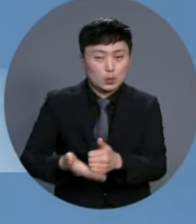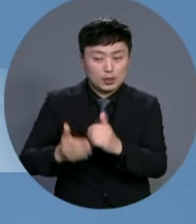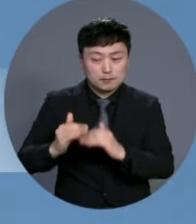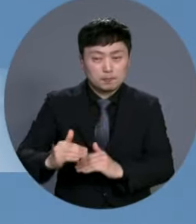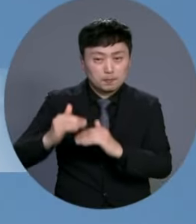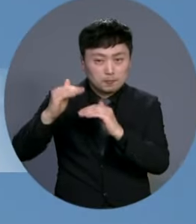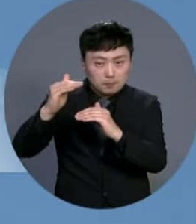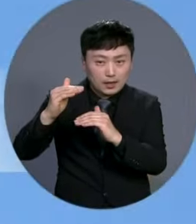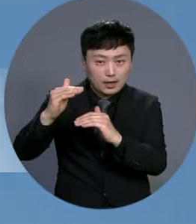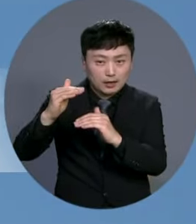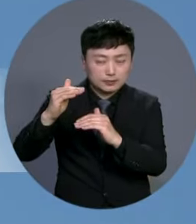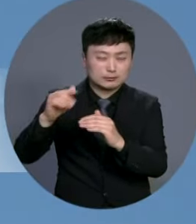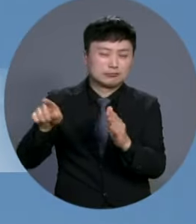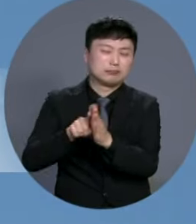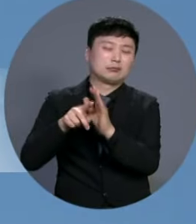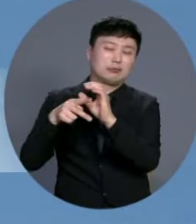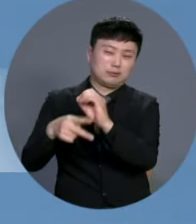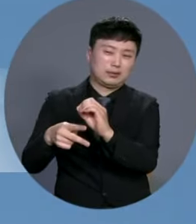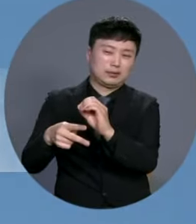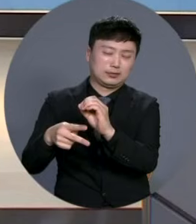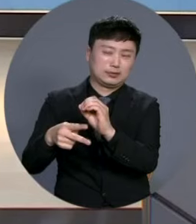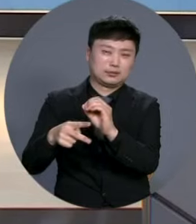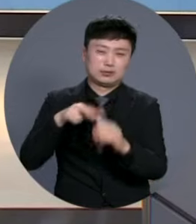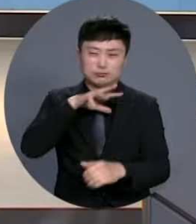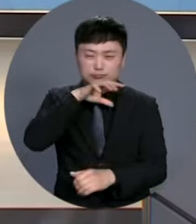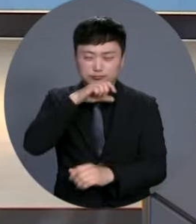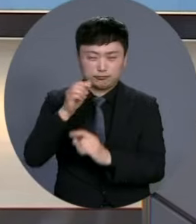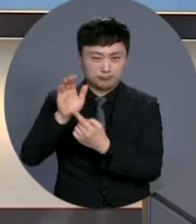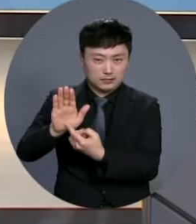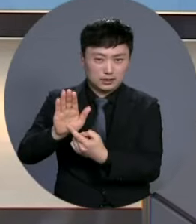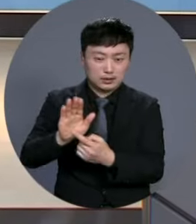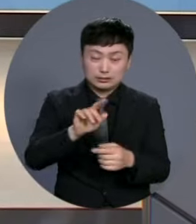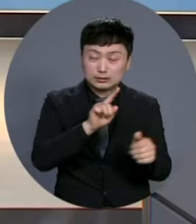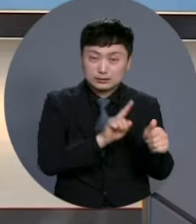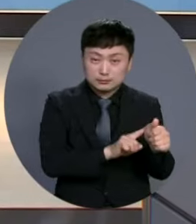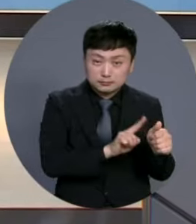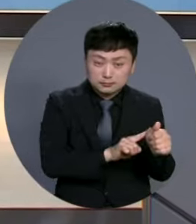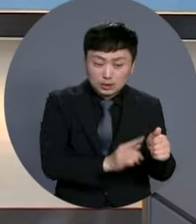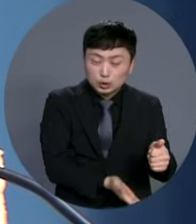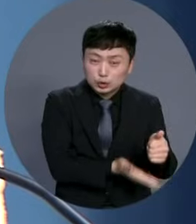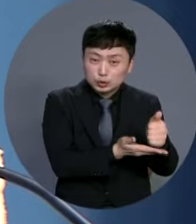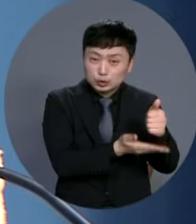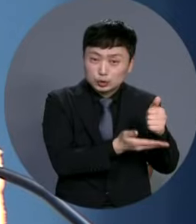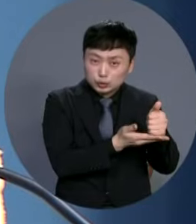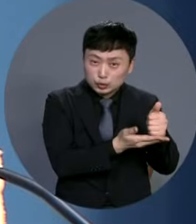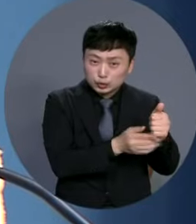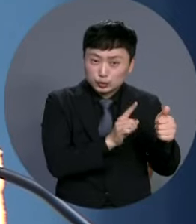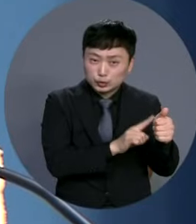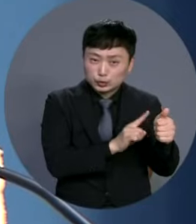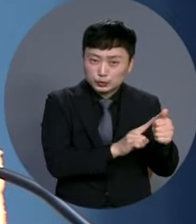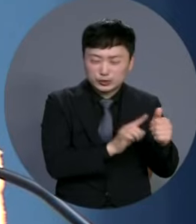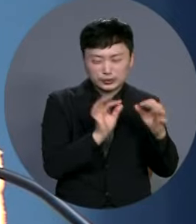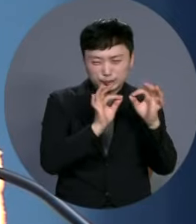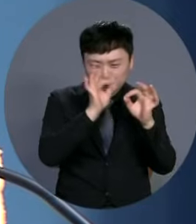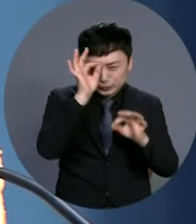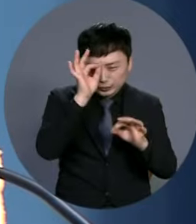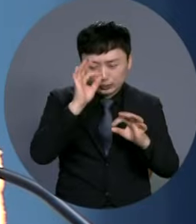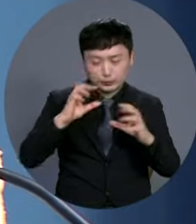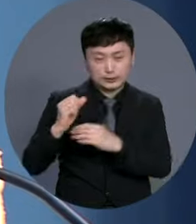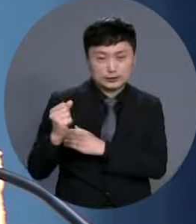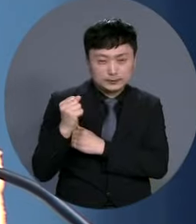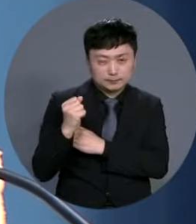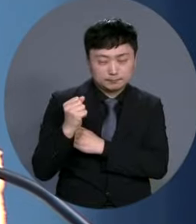공천의 대원칙이 깨졌다고 주장했습니다. 유영하 후보 단수 추천 의결이 큰 오점으로 작용해